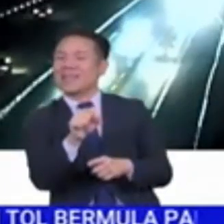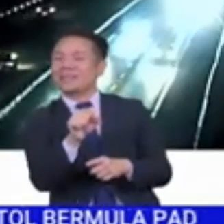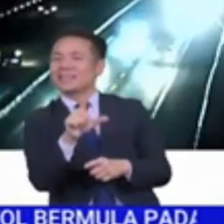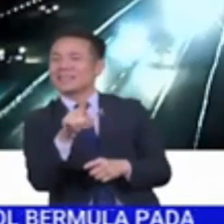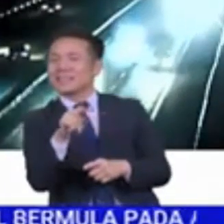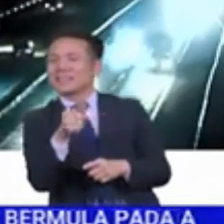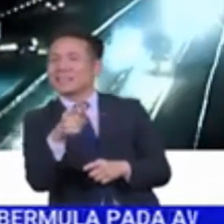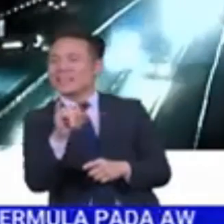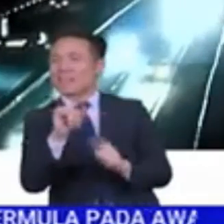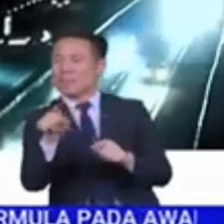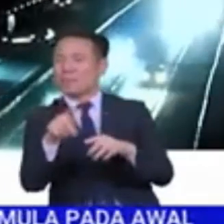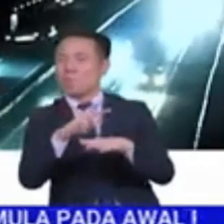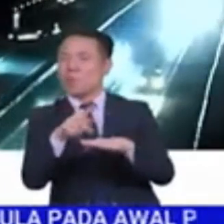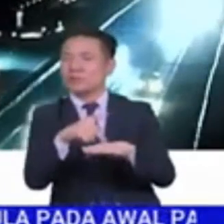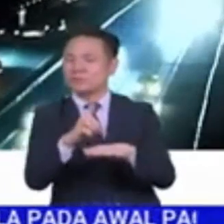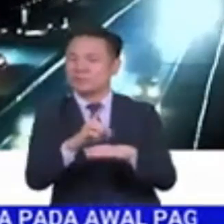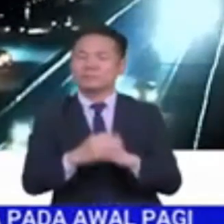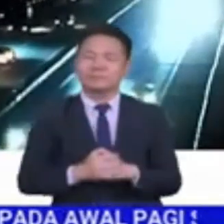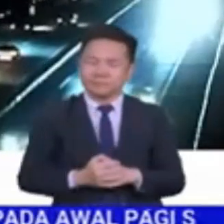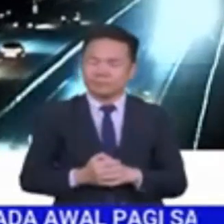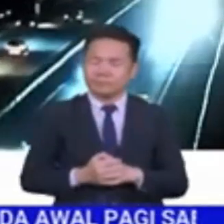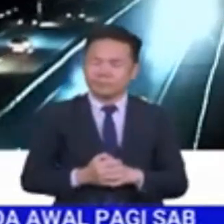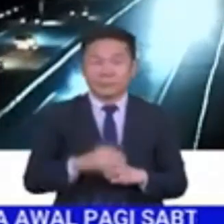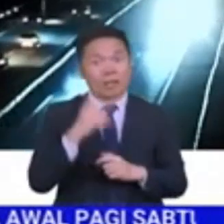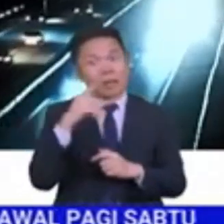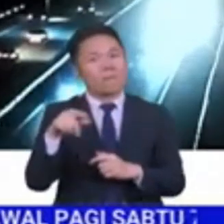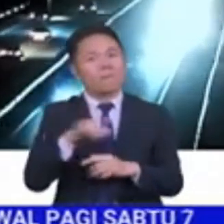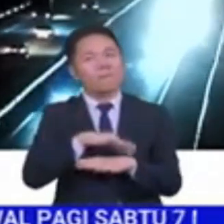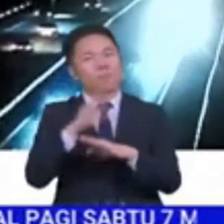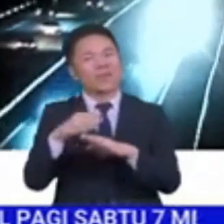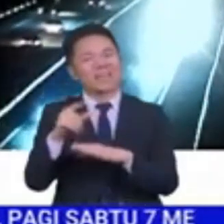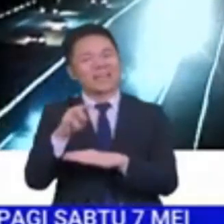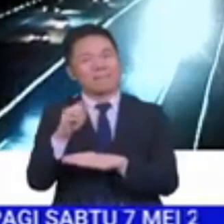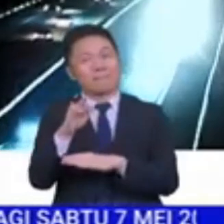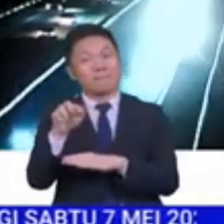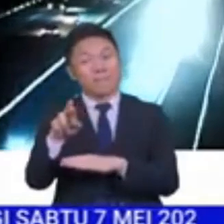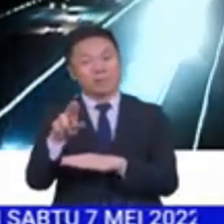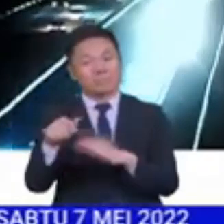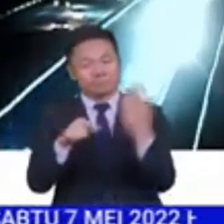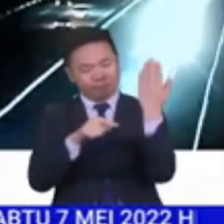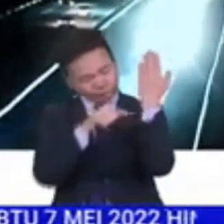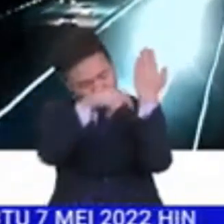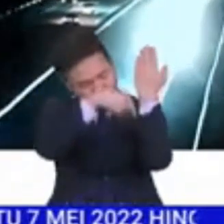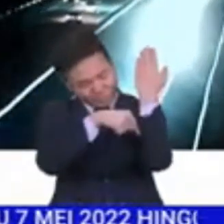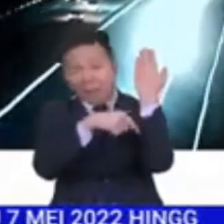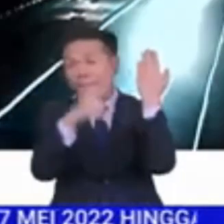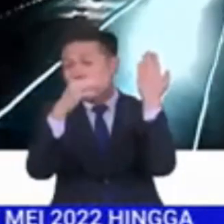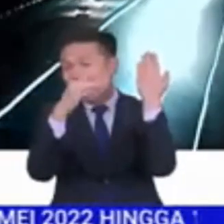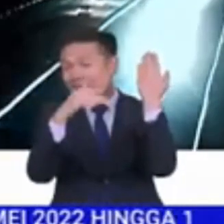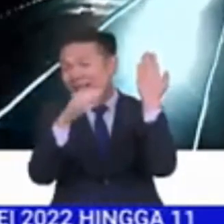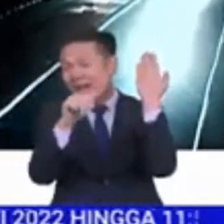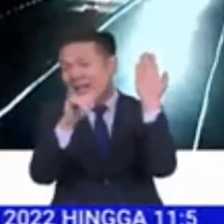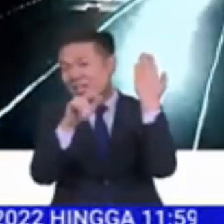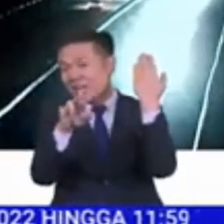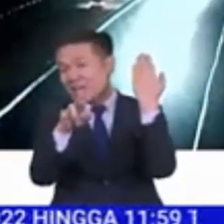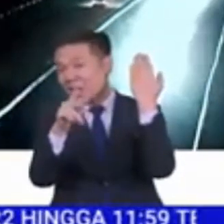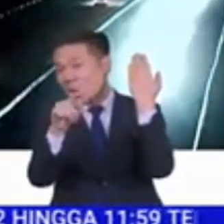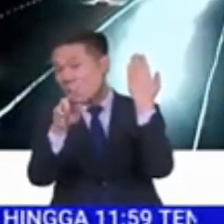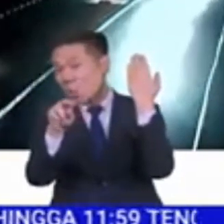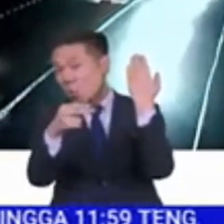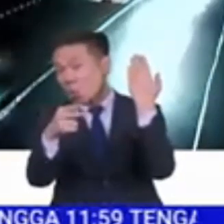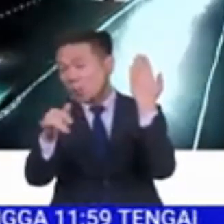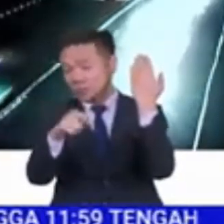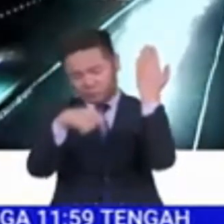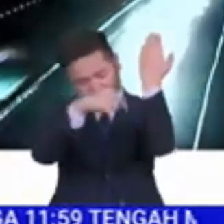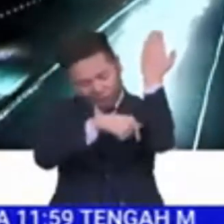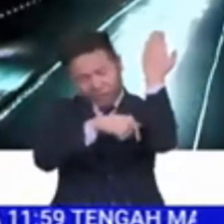arah utara, perlahan 30 km Bukit Gambir ke Air Keroh, perlahan 22 km dari Yong Peng ke Macap,